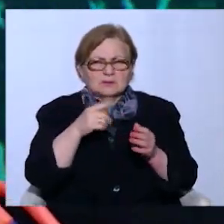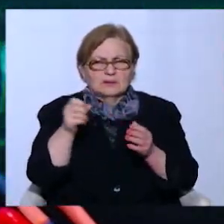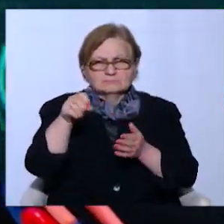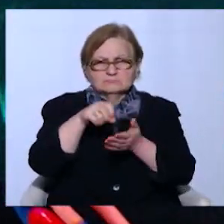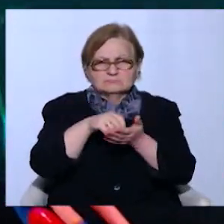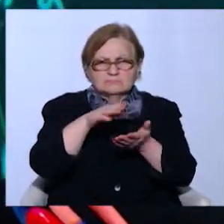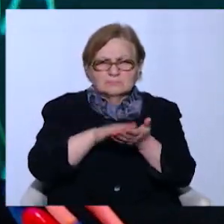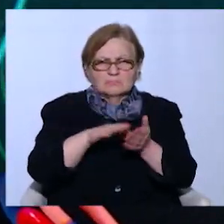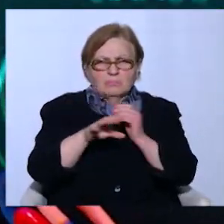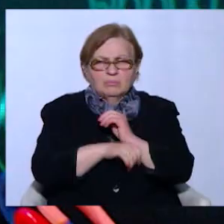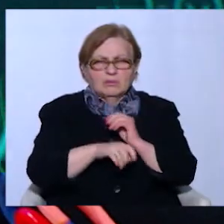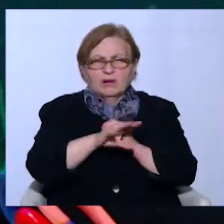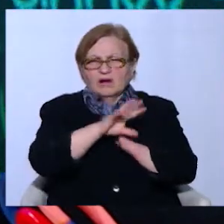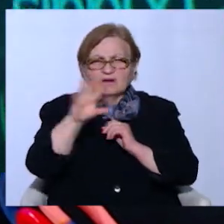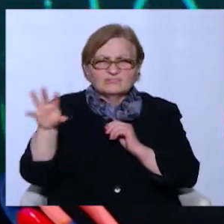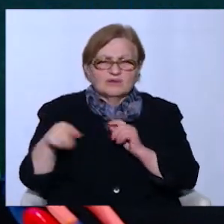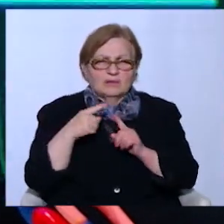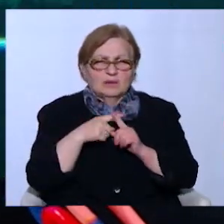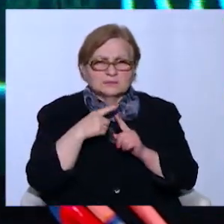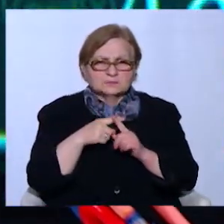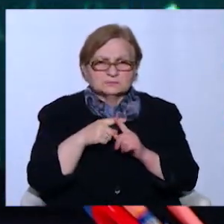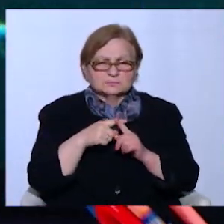არის ყველა x-ი და